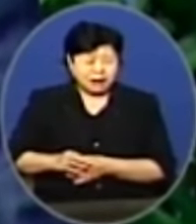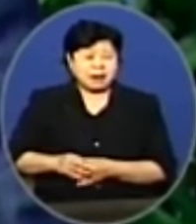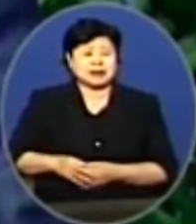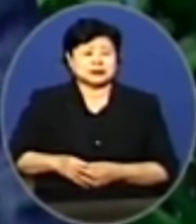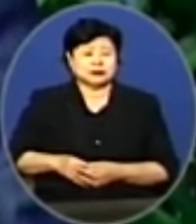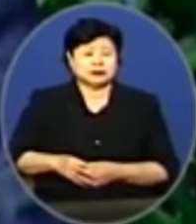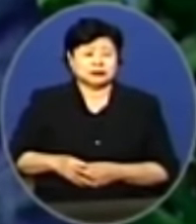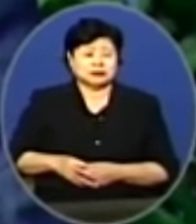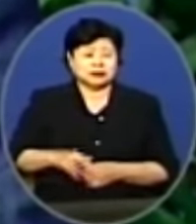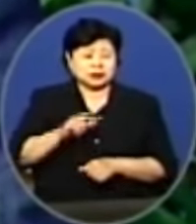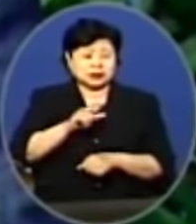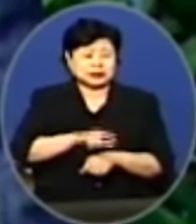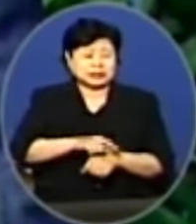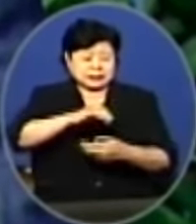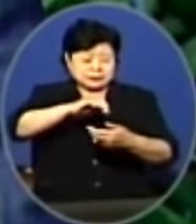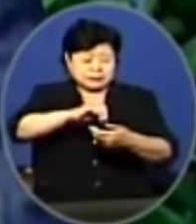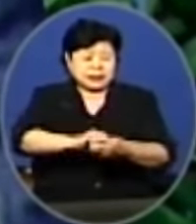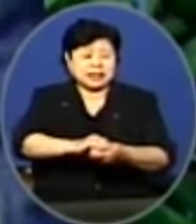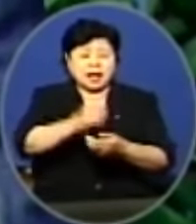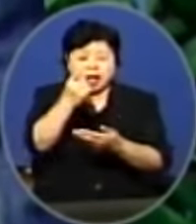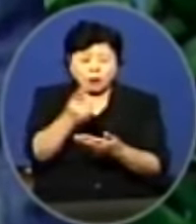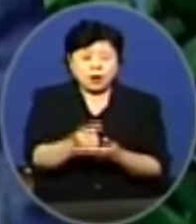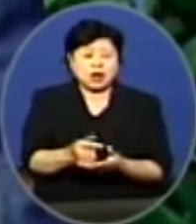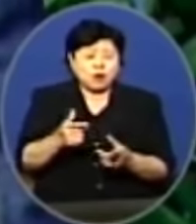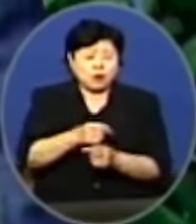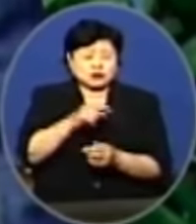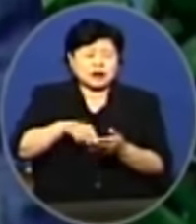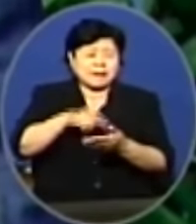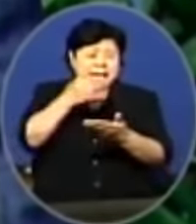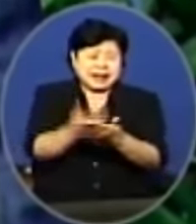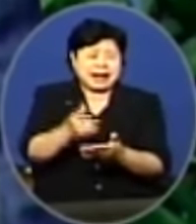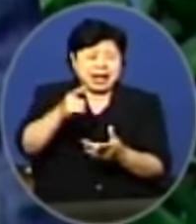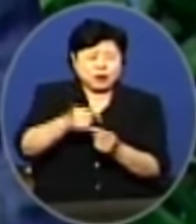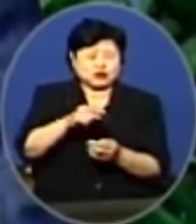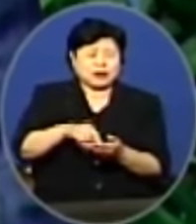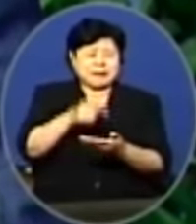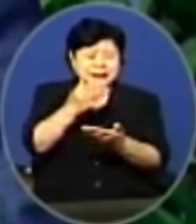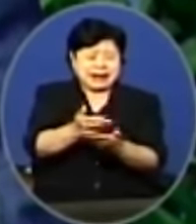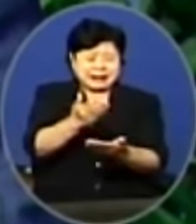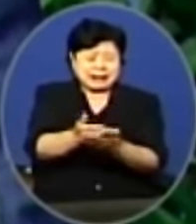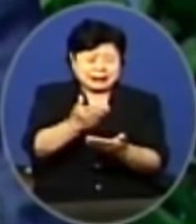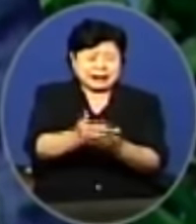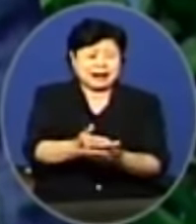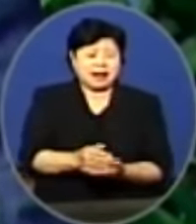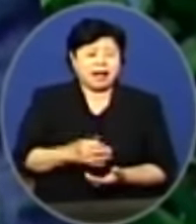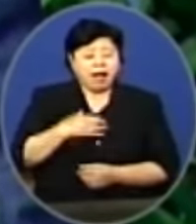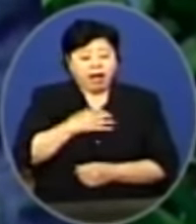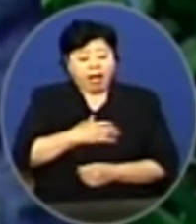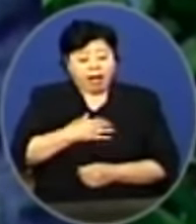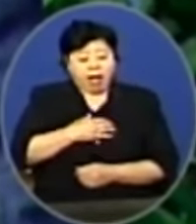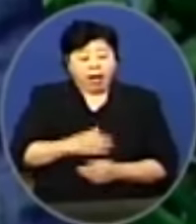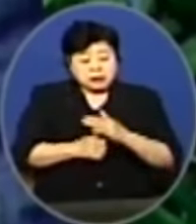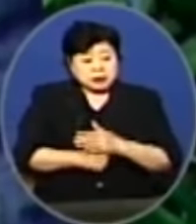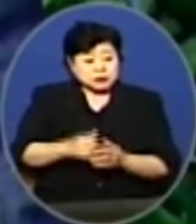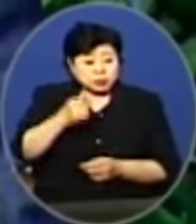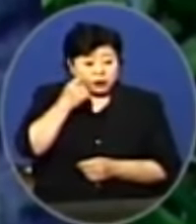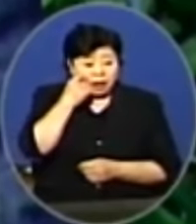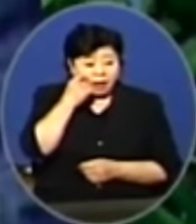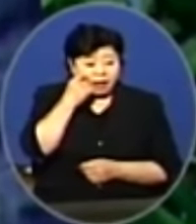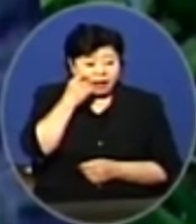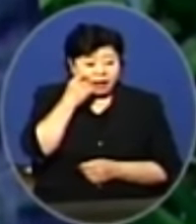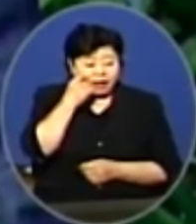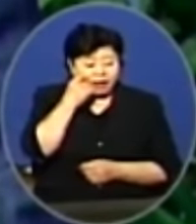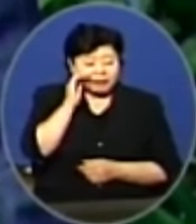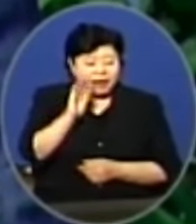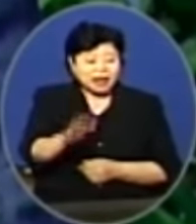시간이 되면 찾아와서 내 원수에 대한 원한을 갚아주셔서 하니 괴로워 견딜 수가 없습니다.